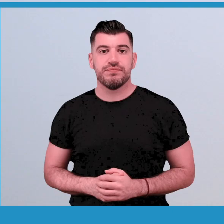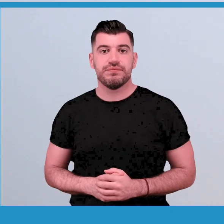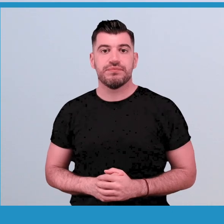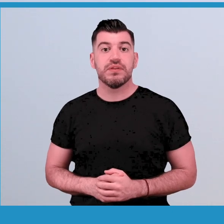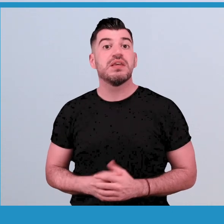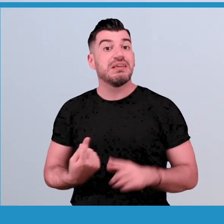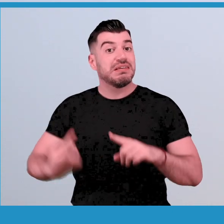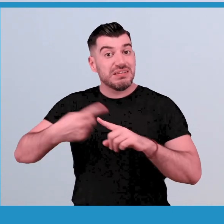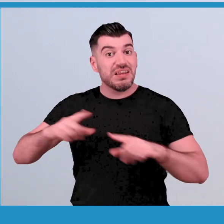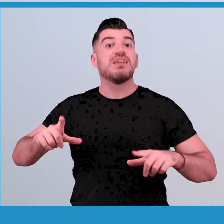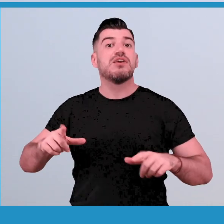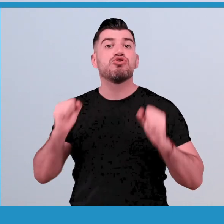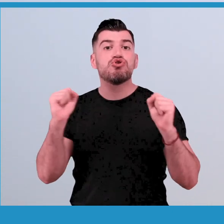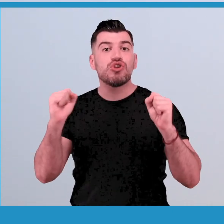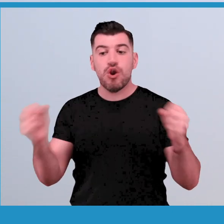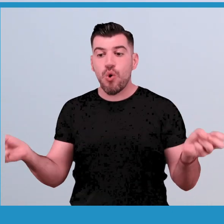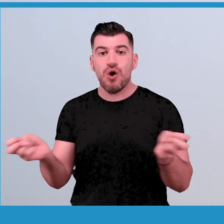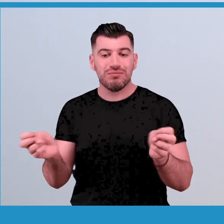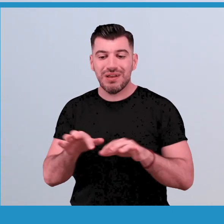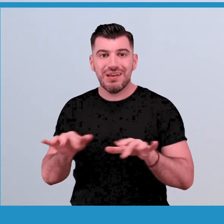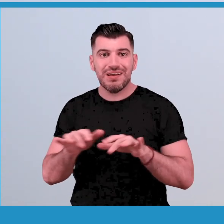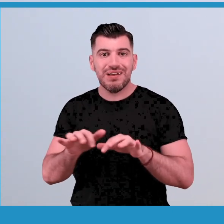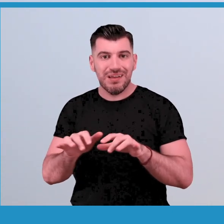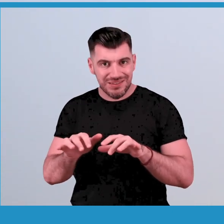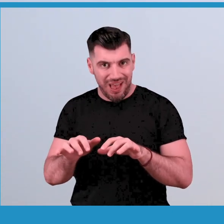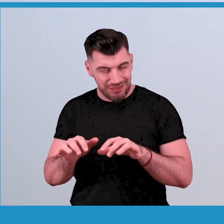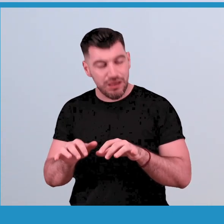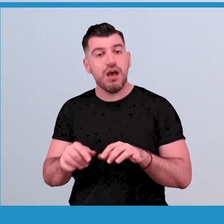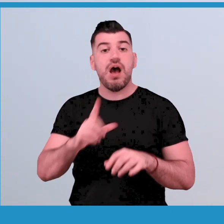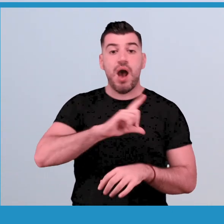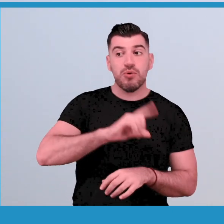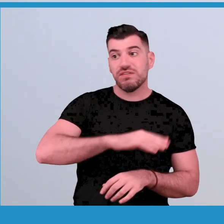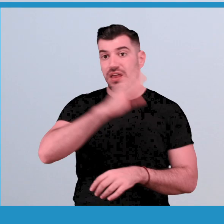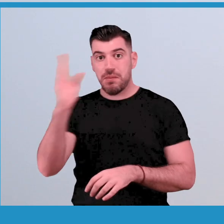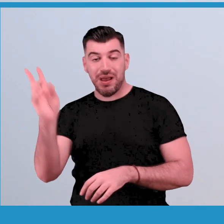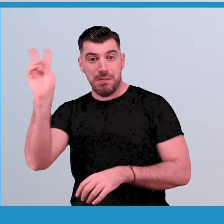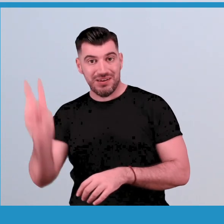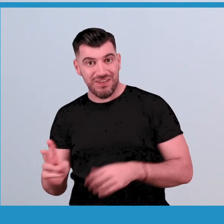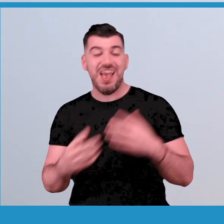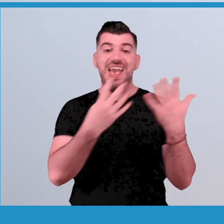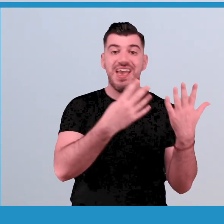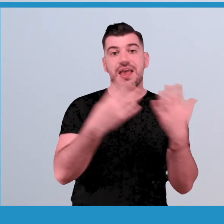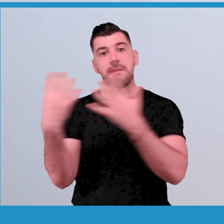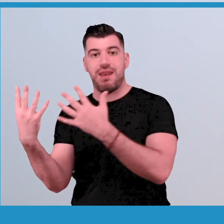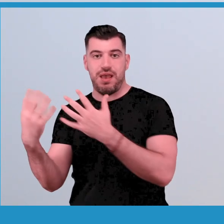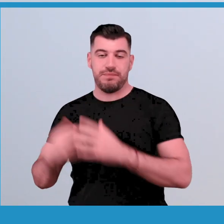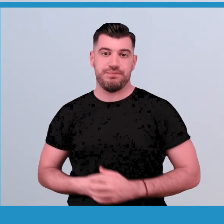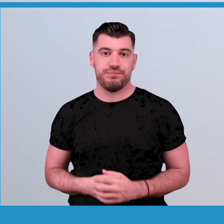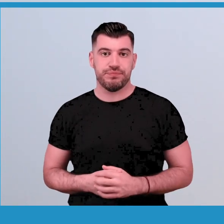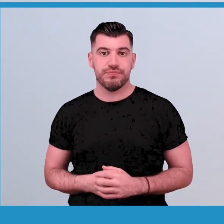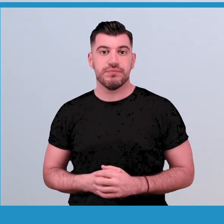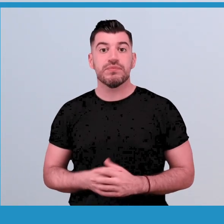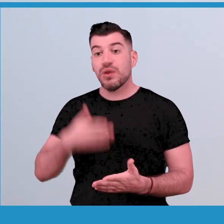live chat από Δευτέρα έως Παρασκευή από τις 9 το πρωί έως τις 9 το βράδυ. Ολοκληρώθηκε ο πρώτος κύκλος